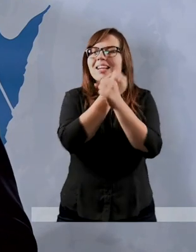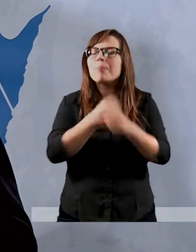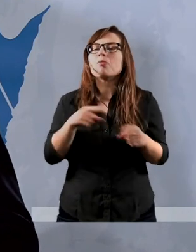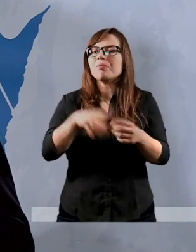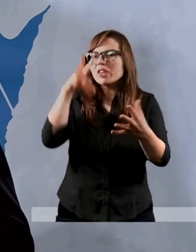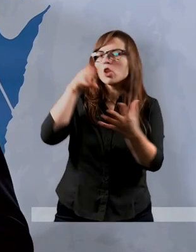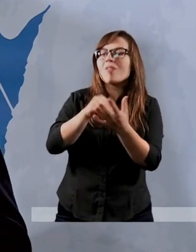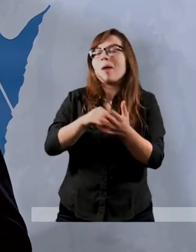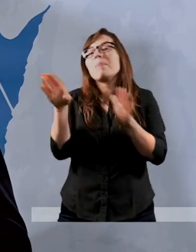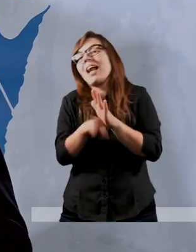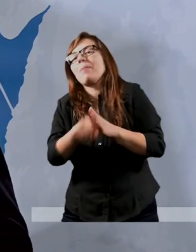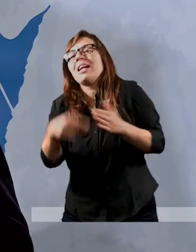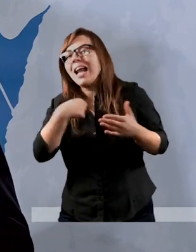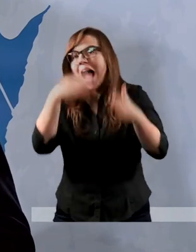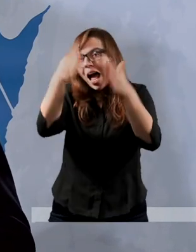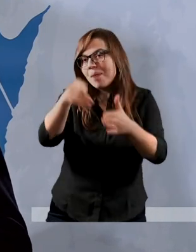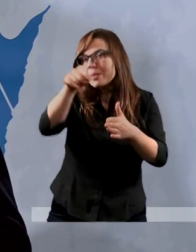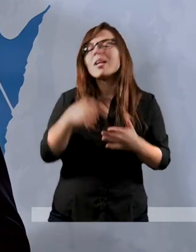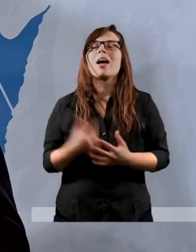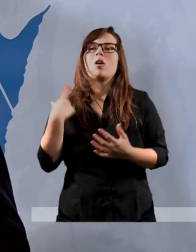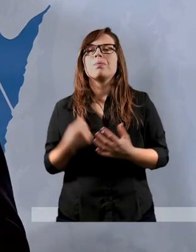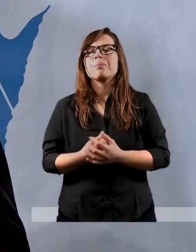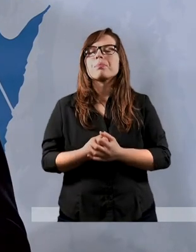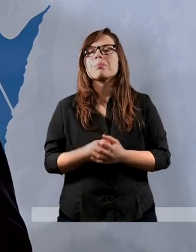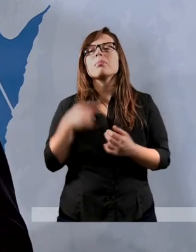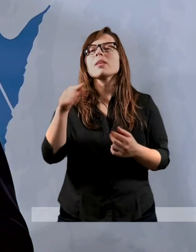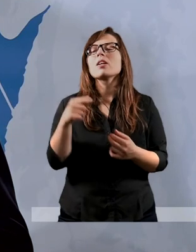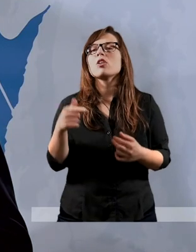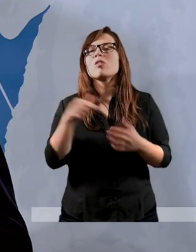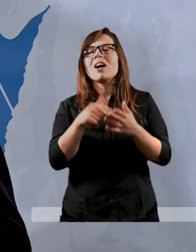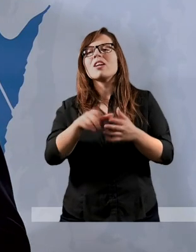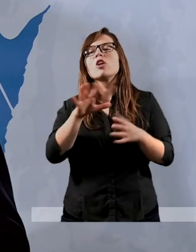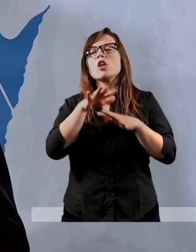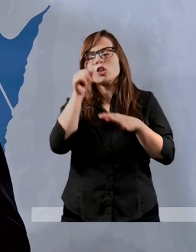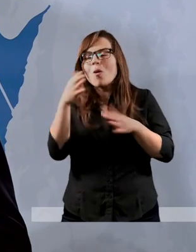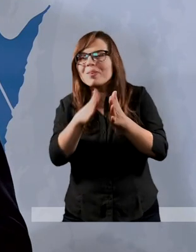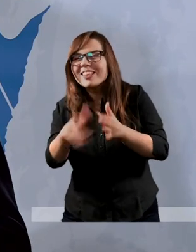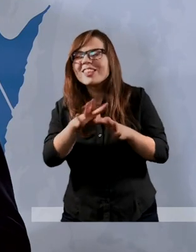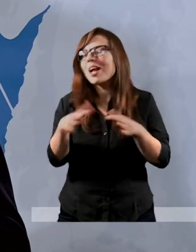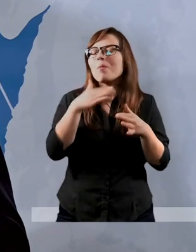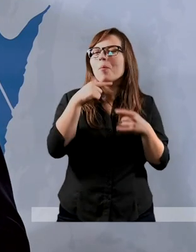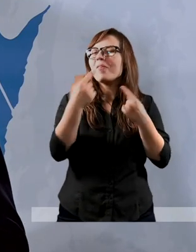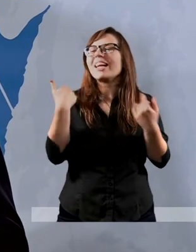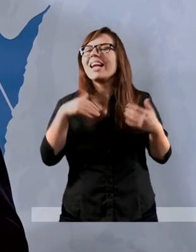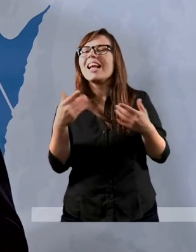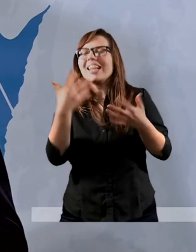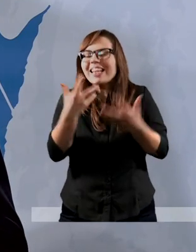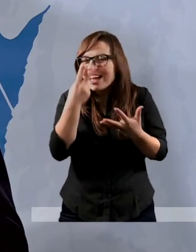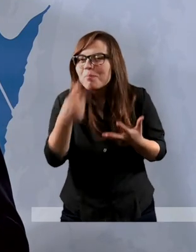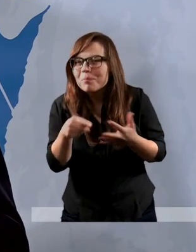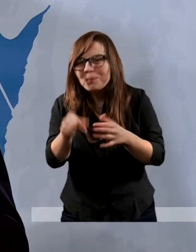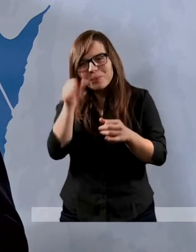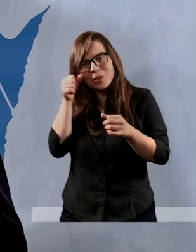niesamowite doświadczenie, przynajmniej dla mnie. Tutaj sobie przygotowałem ściągę i szczerze powiedziawszy, muszę w nią